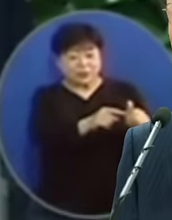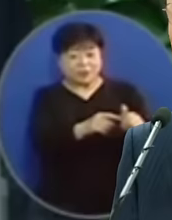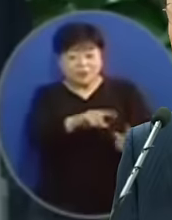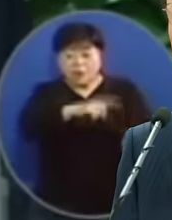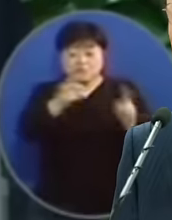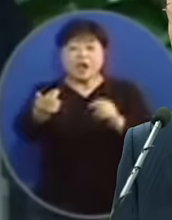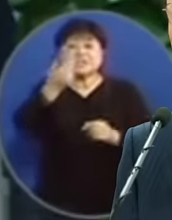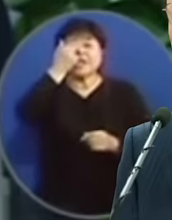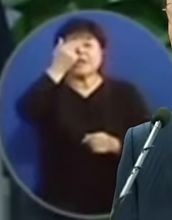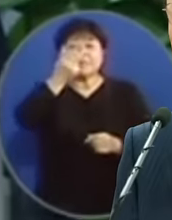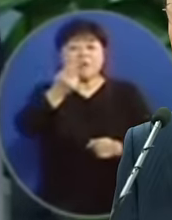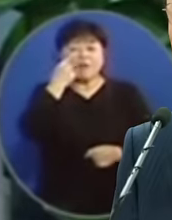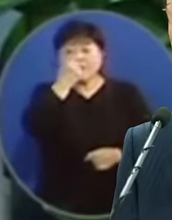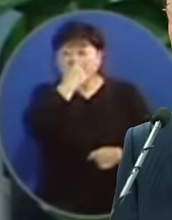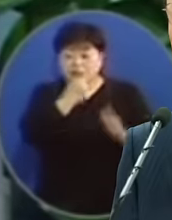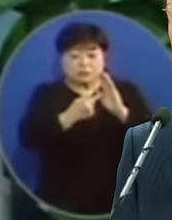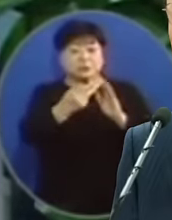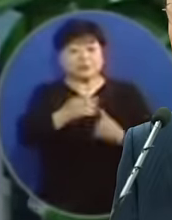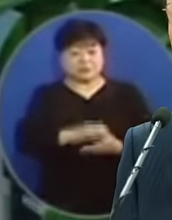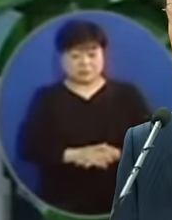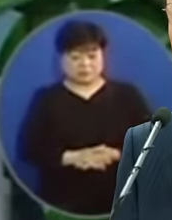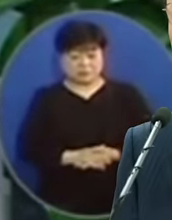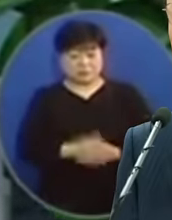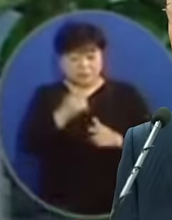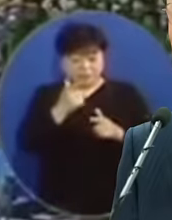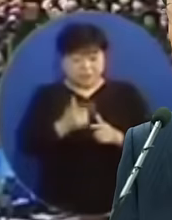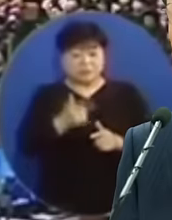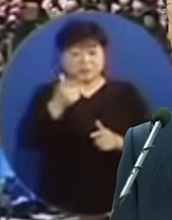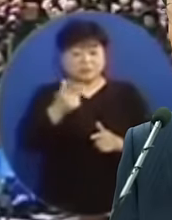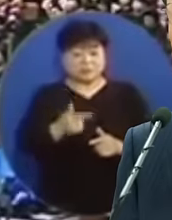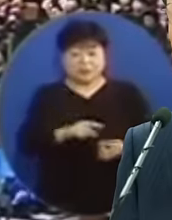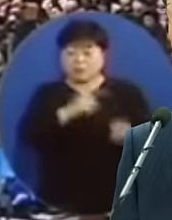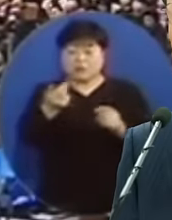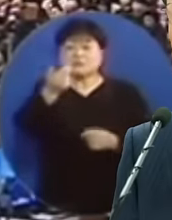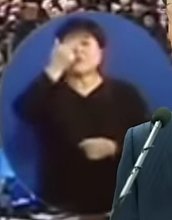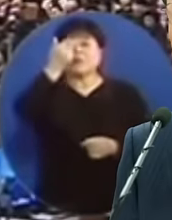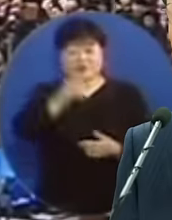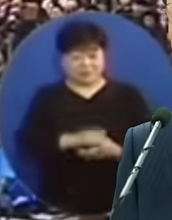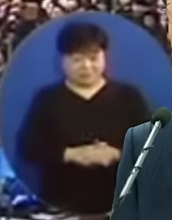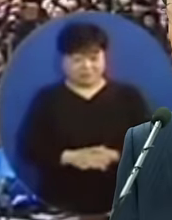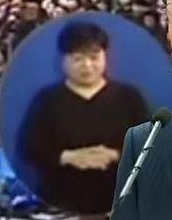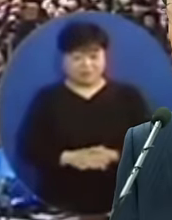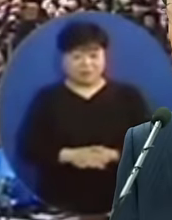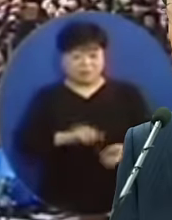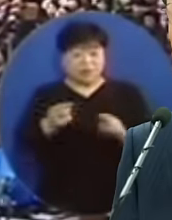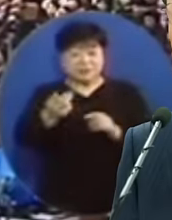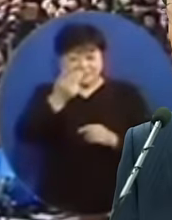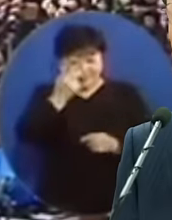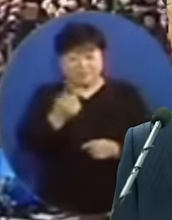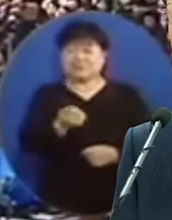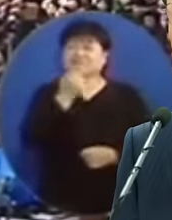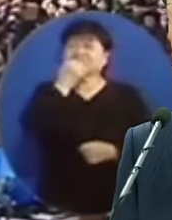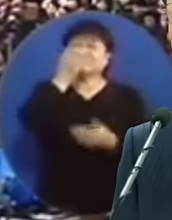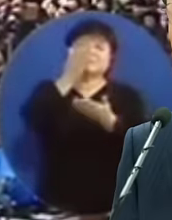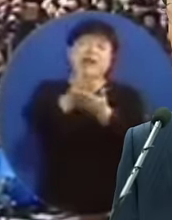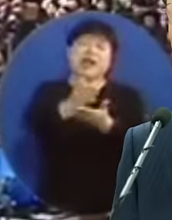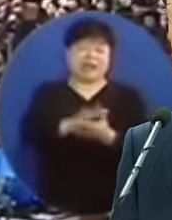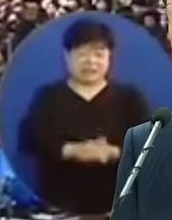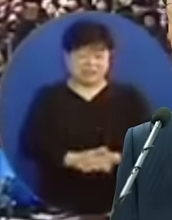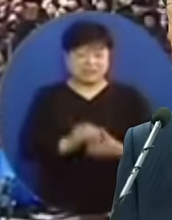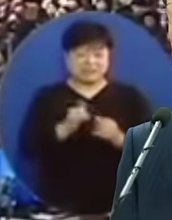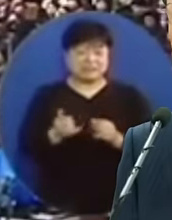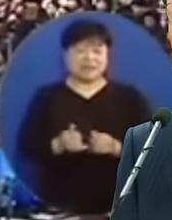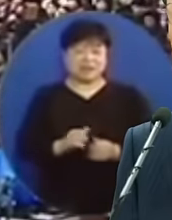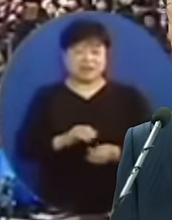부활이요 생명인 것이 증명된 것입니다. 아무리 예수님이 다니십시오. 나는 부활이요 생명이다. 나는 부활이요 생명이다. 웃기는 소리 하네.